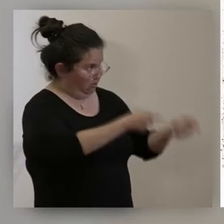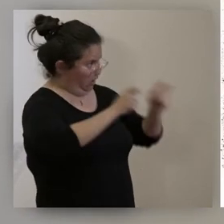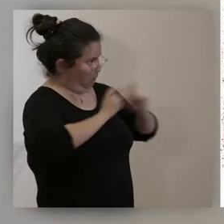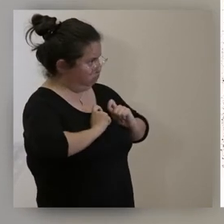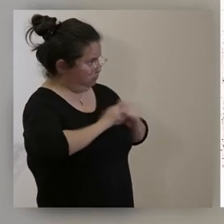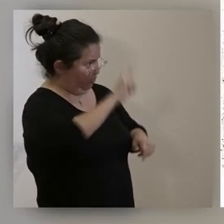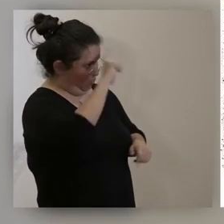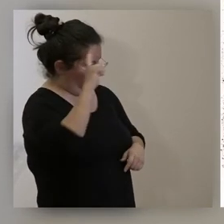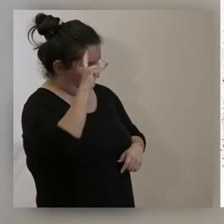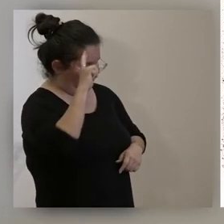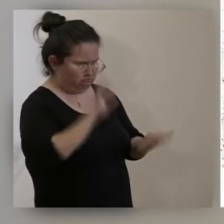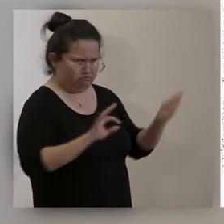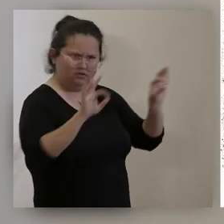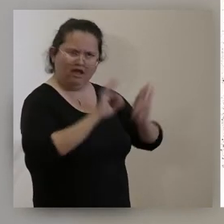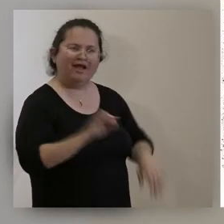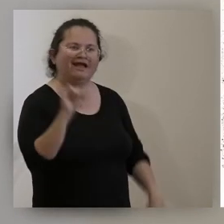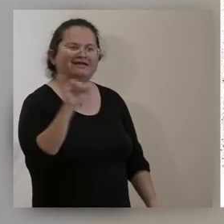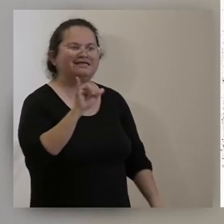C'est son père qui l'a.